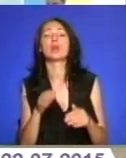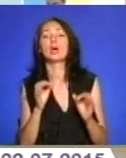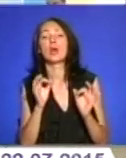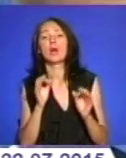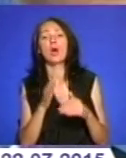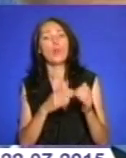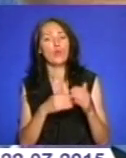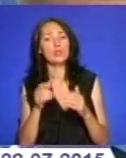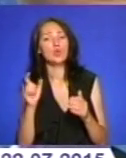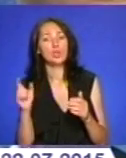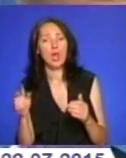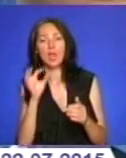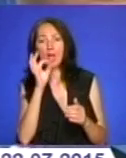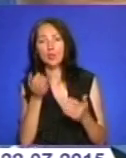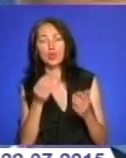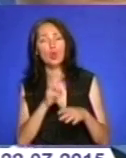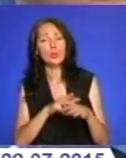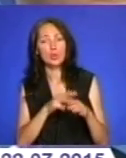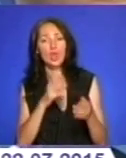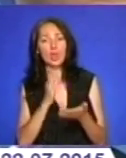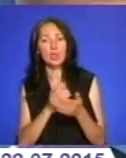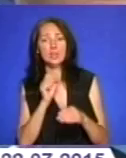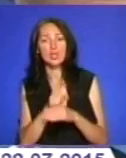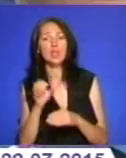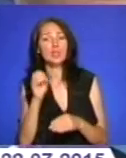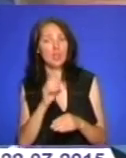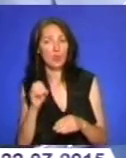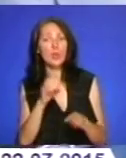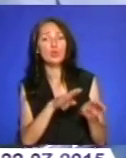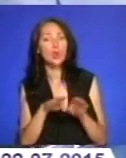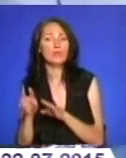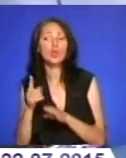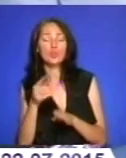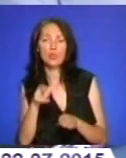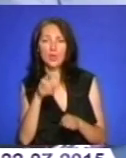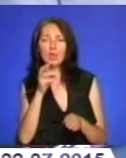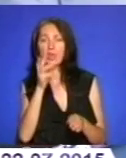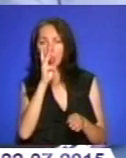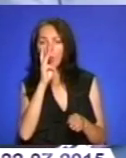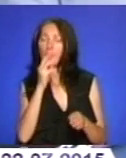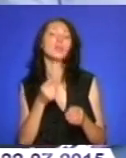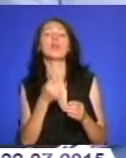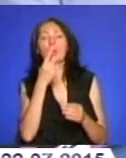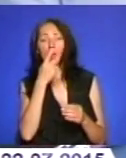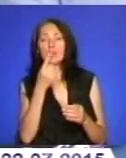професіонали. Кажуть, якщо міліціонерам ставлять задачі європейського рівня, то чому в них зарплати далекі від цього?